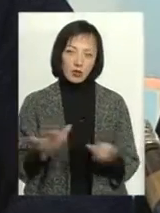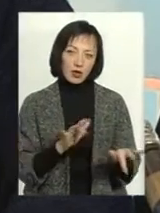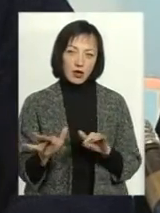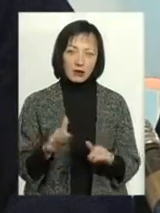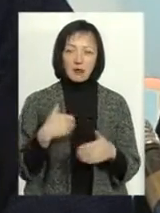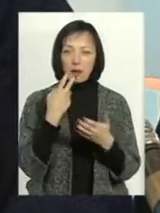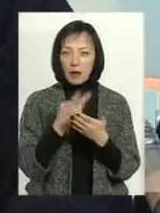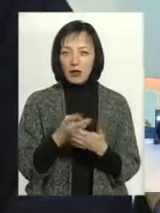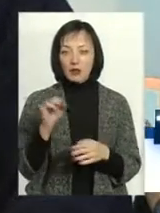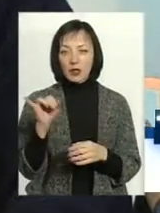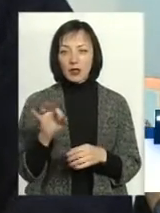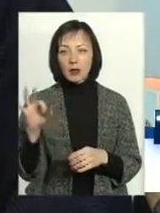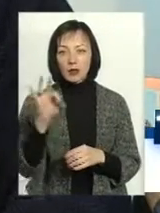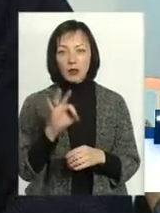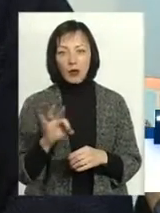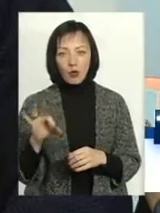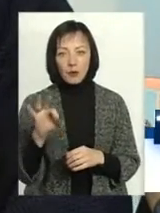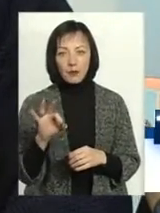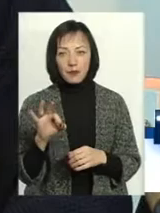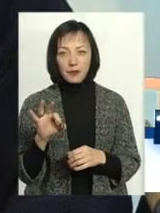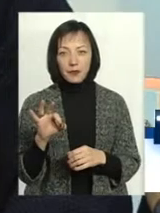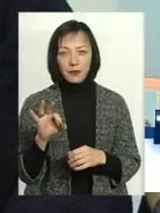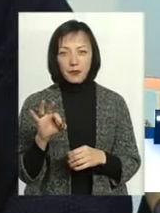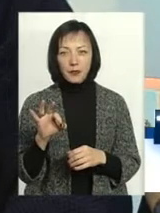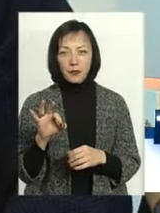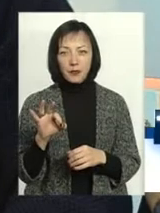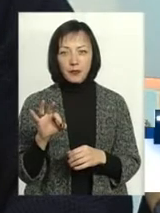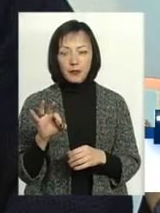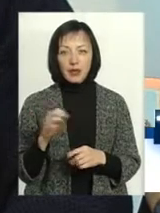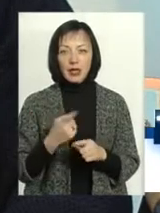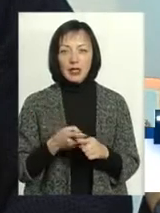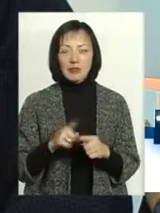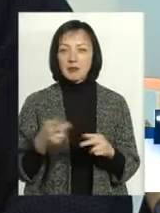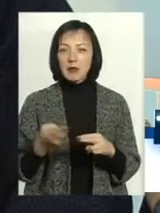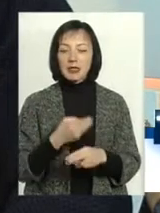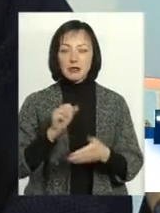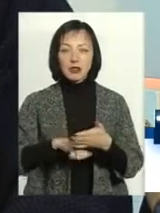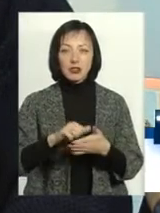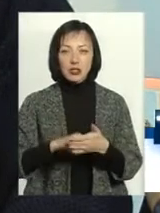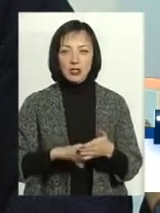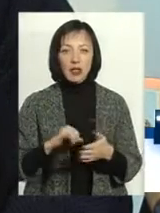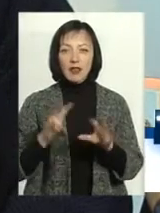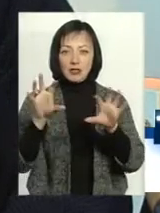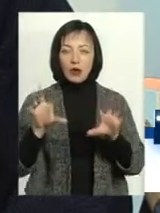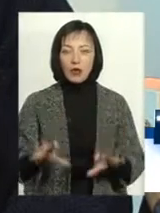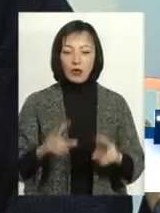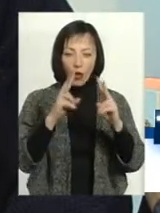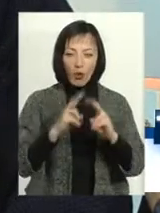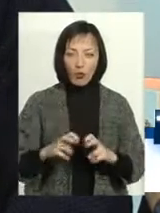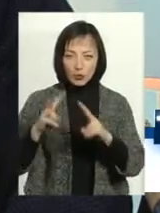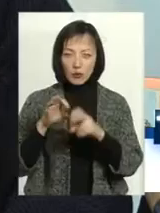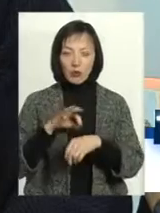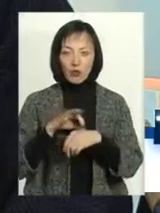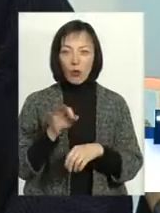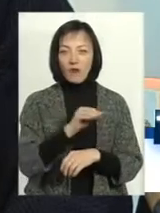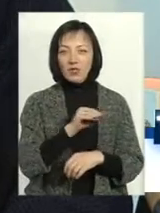Ми бачимо і про те, що ці необґрунтовані, безпідставні і незаконні обшуки проводяться в